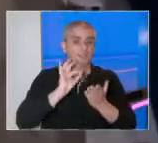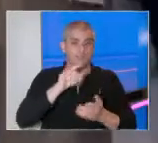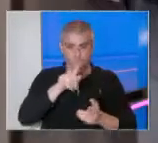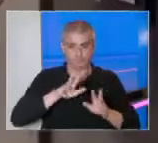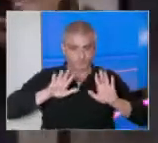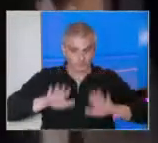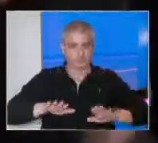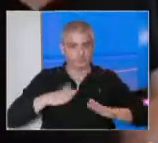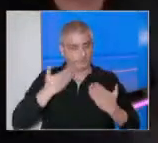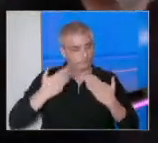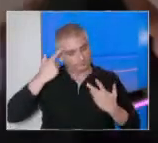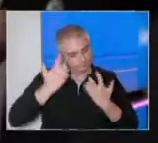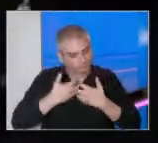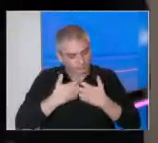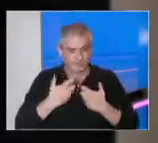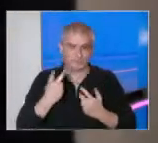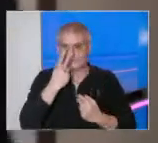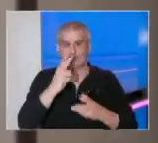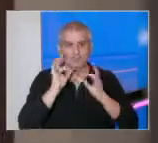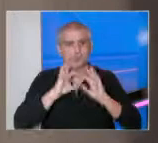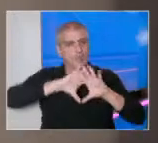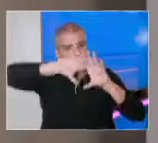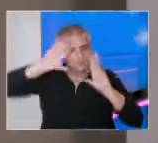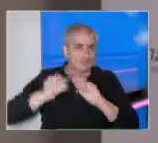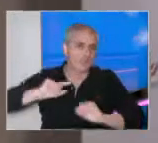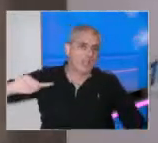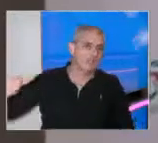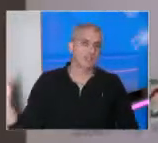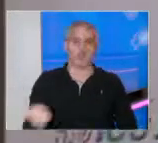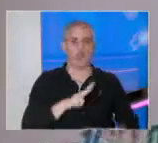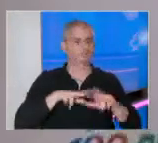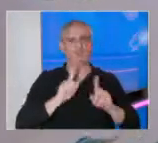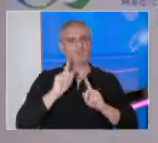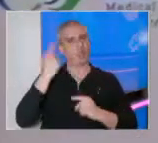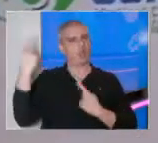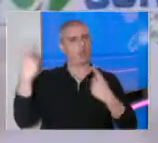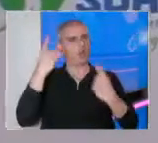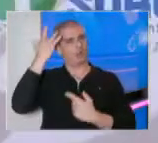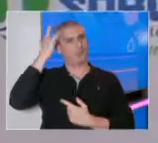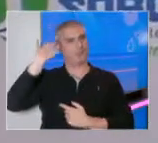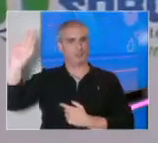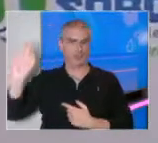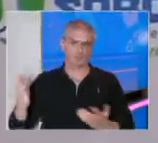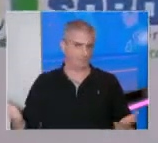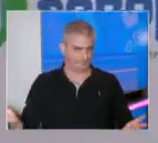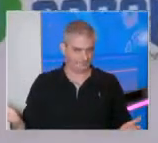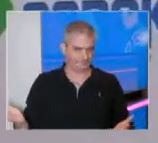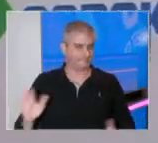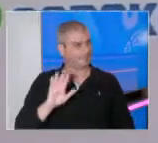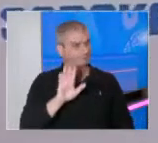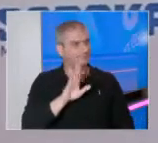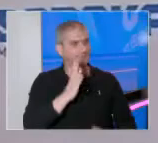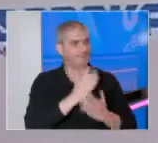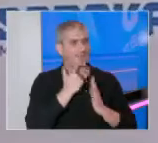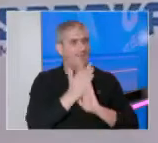ועל המדוכה ביחד ויראו באופן מתכלל את כל התמונה כולה ולא כל אחד ידאג לקסטח של עצמו. כן, רונית,